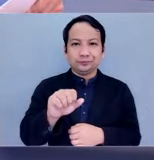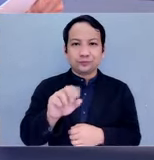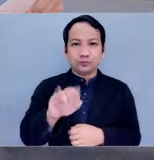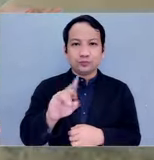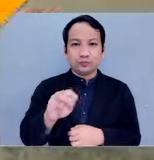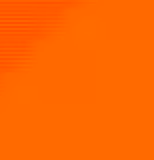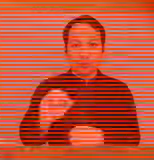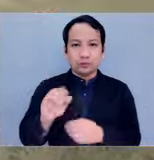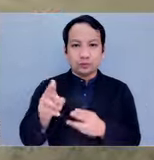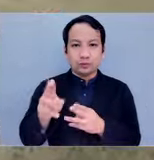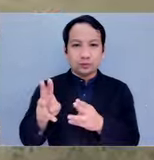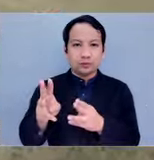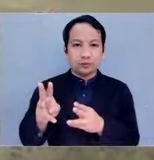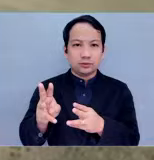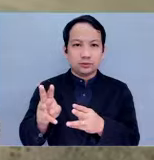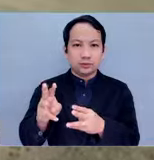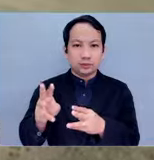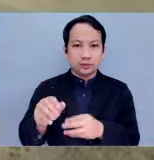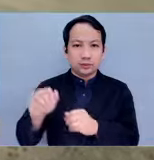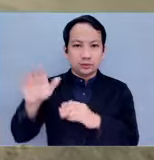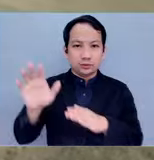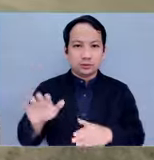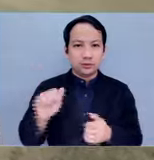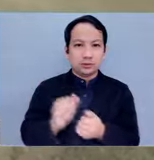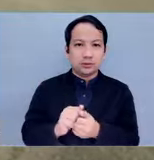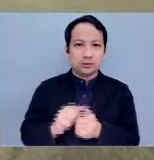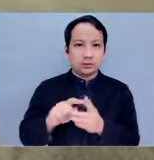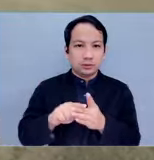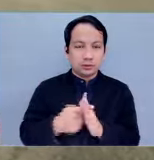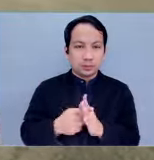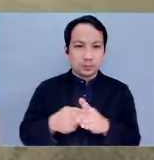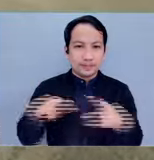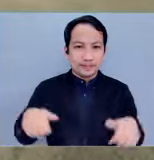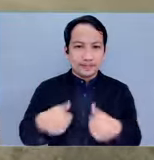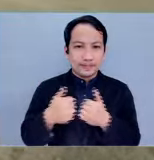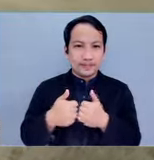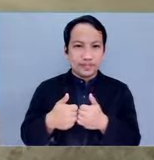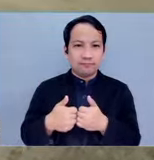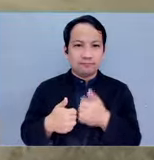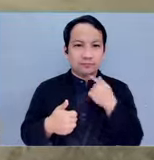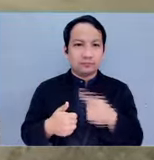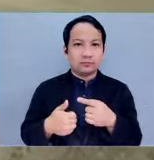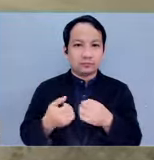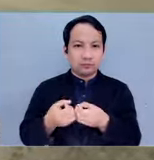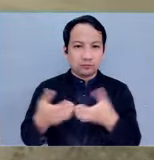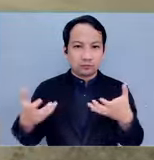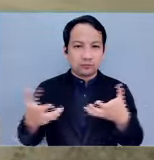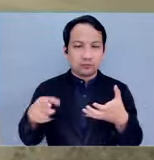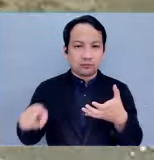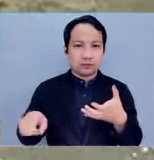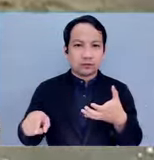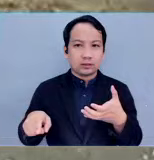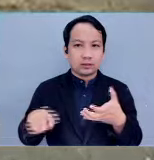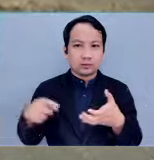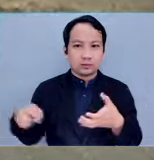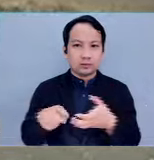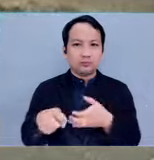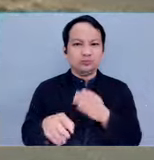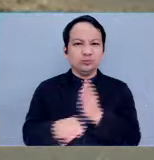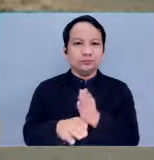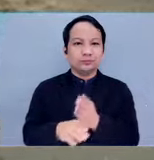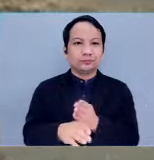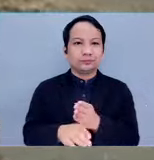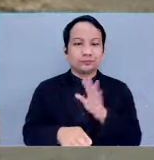City. Base sa investigasyon, nagsimula ang disgrasya nang pumutok ang gulong ng isang tourist bus alas 5:30